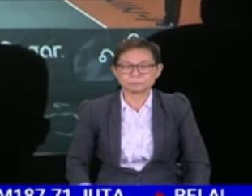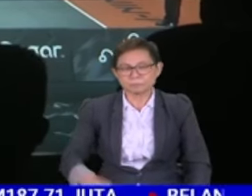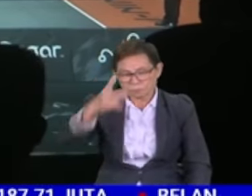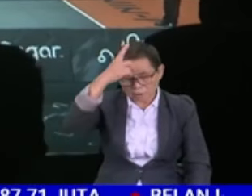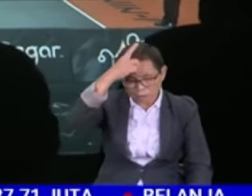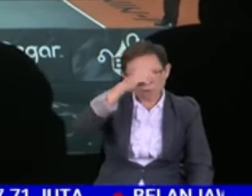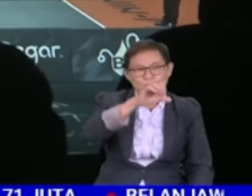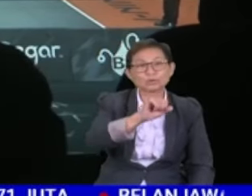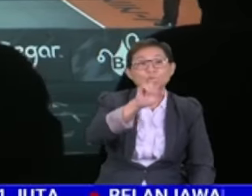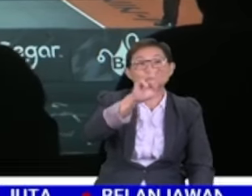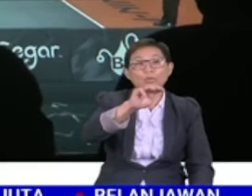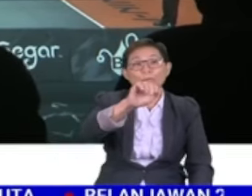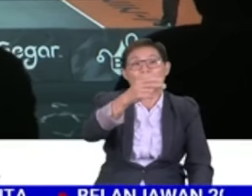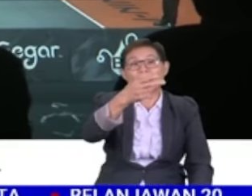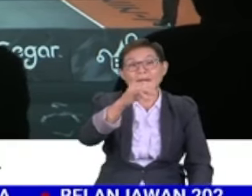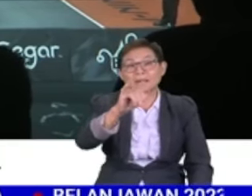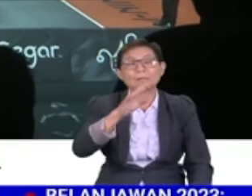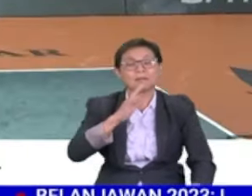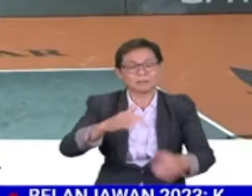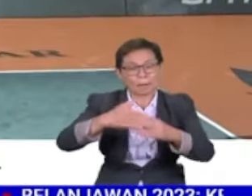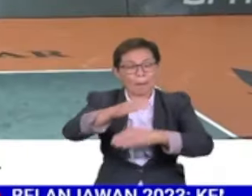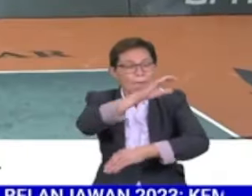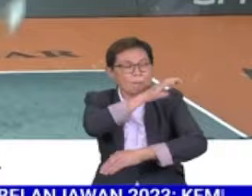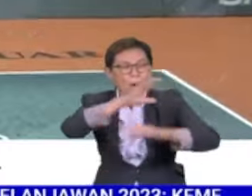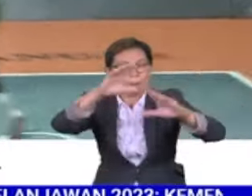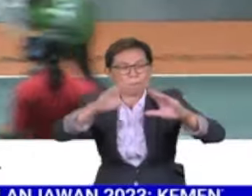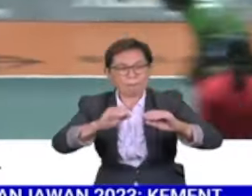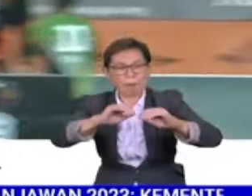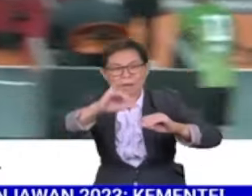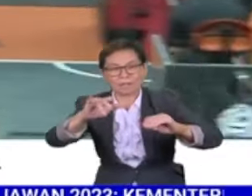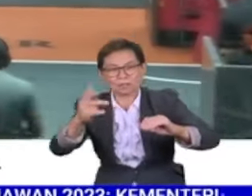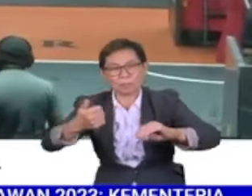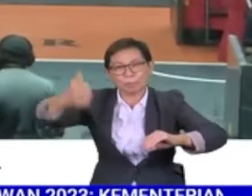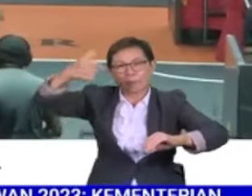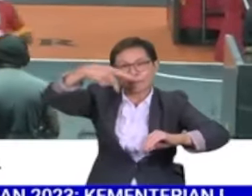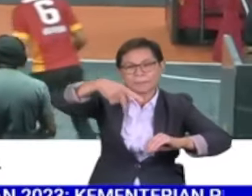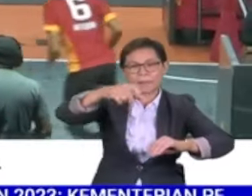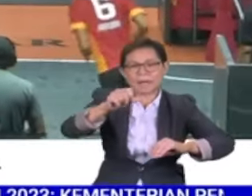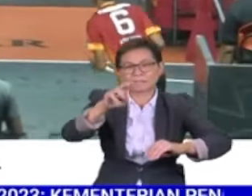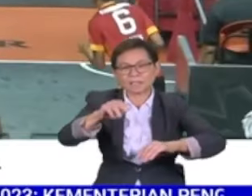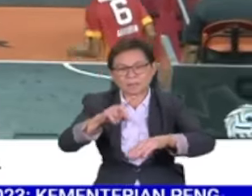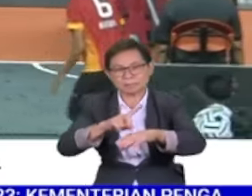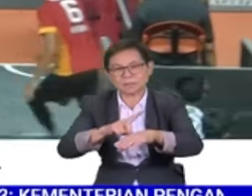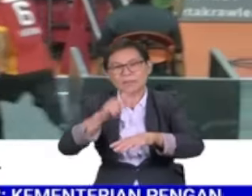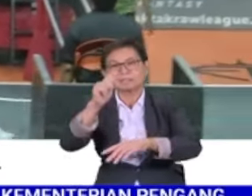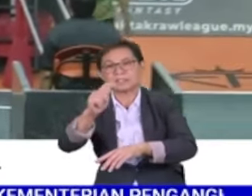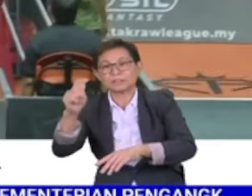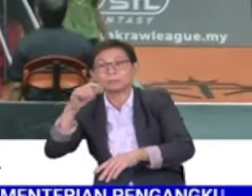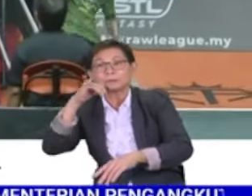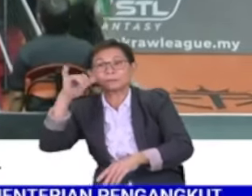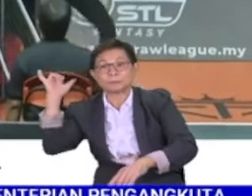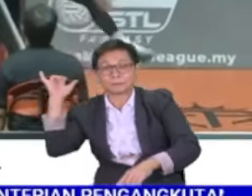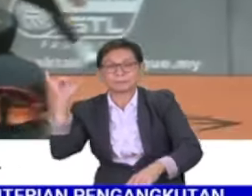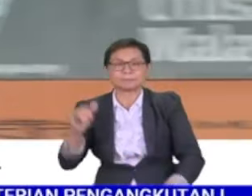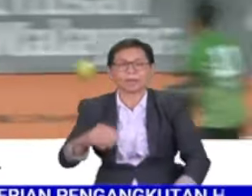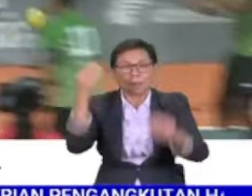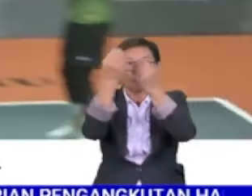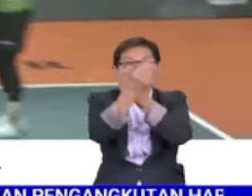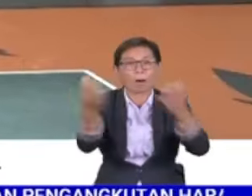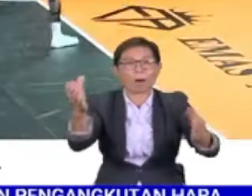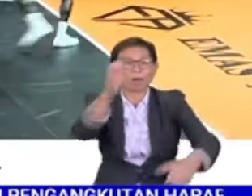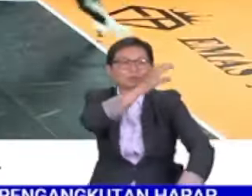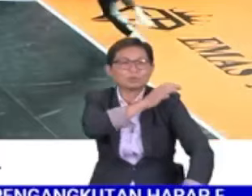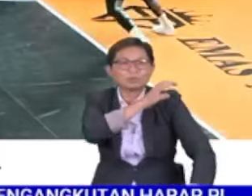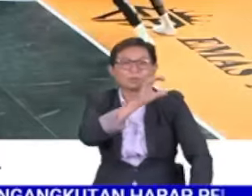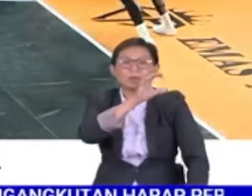Datuk Muhammad Somali berkata demikian selepas mempengerusikan mesyuarat jawatankuasa tertinggi PSM di Stadium Titiwangsa malam tadi. Beliau memaklumkan